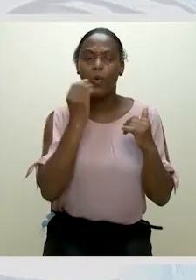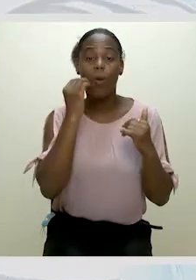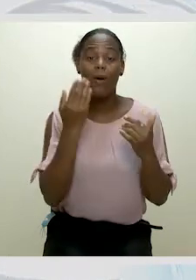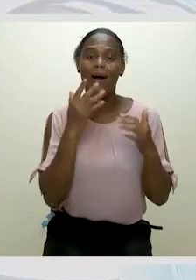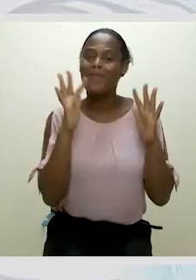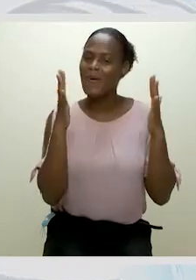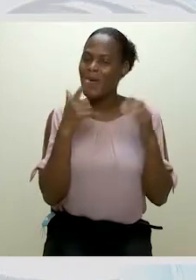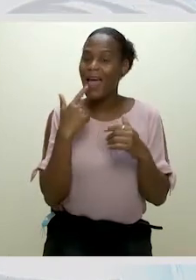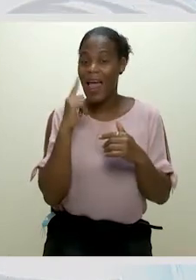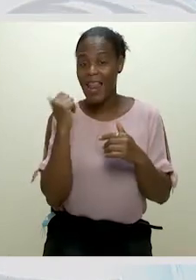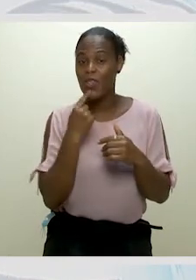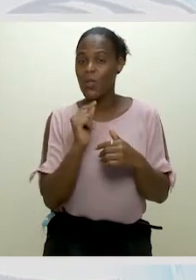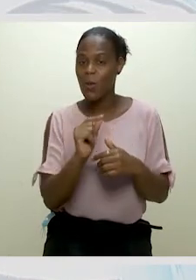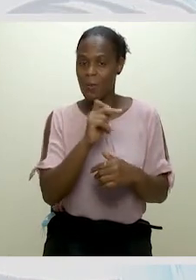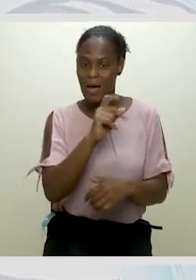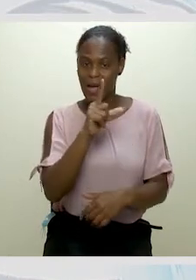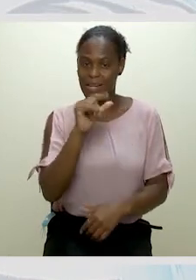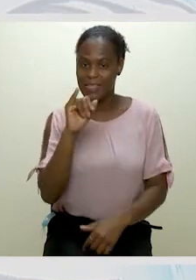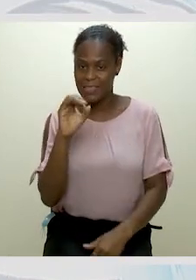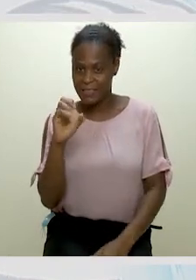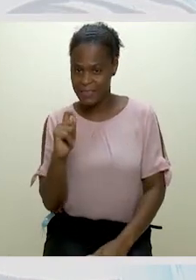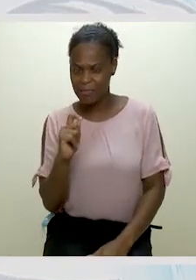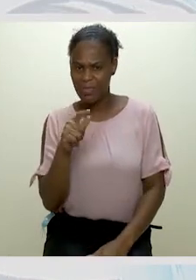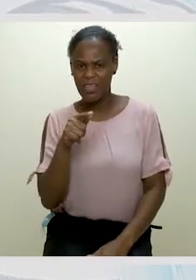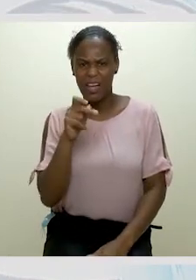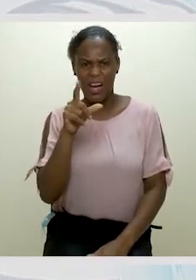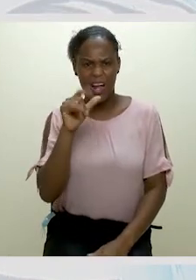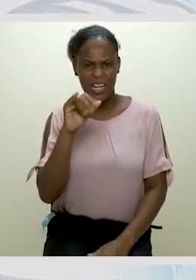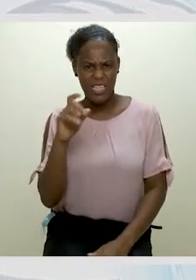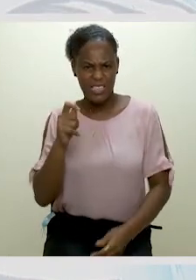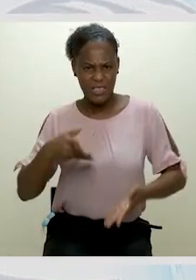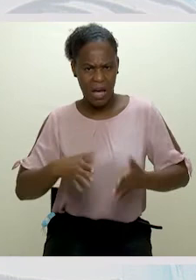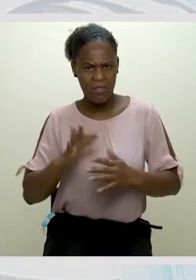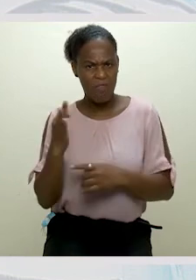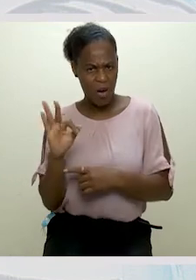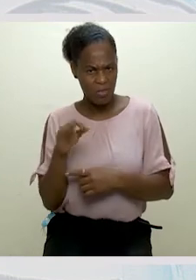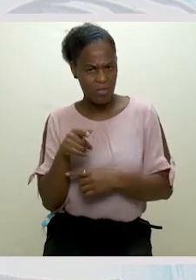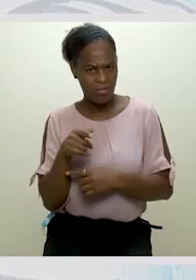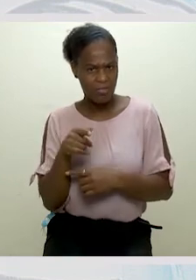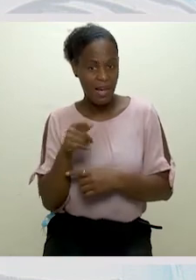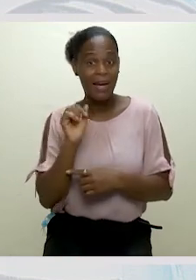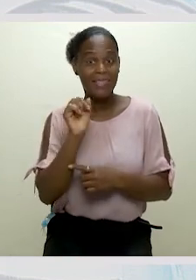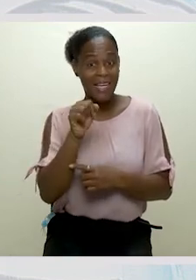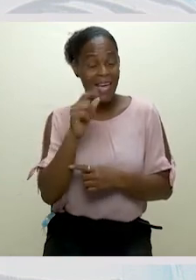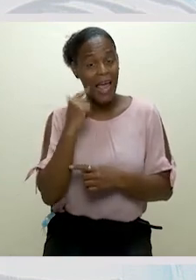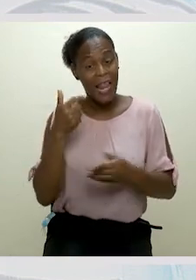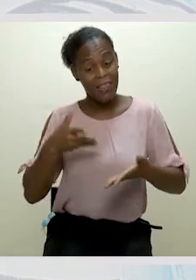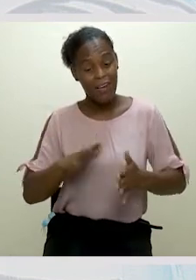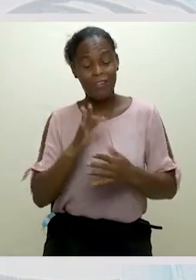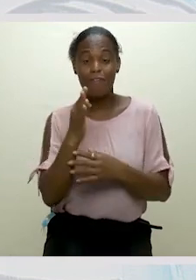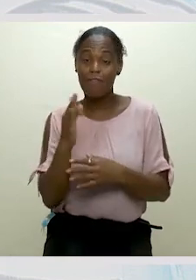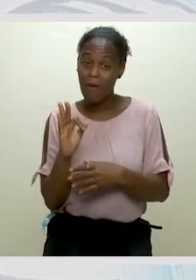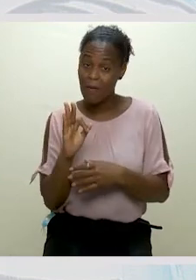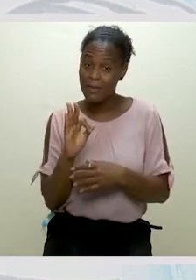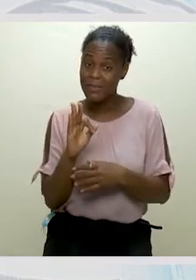Bravo, elle s'appelle Alice. Est-ce qu'Alice est française? Oui, elle est